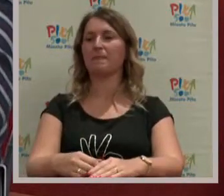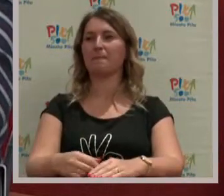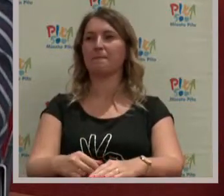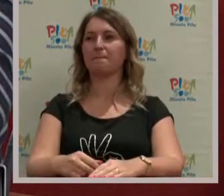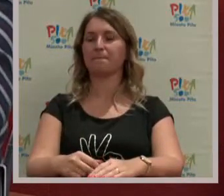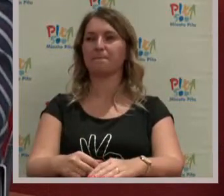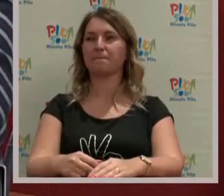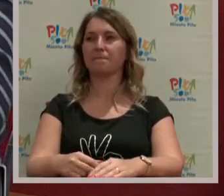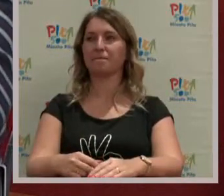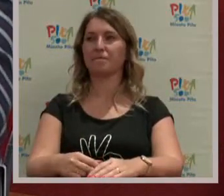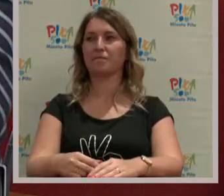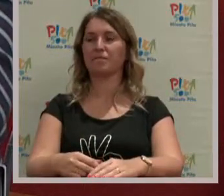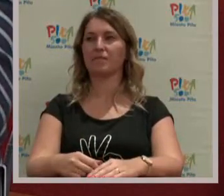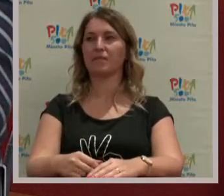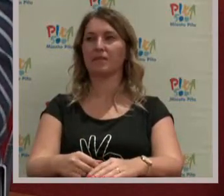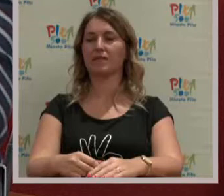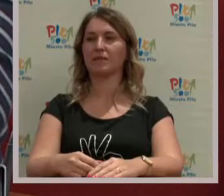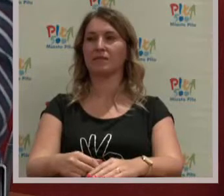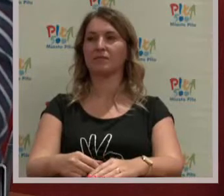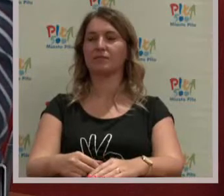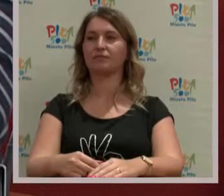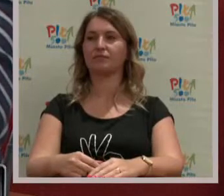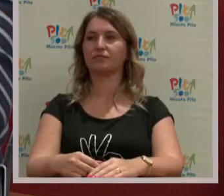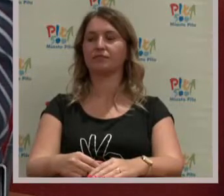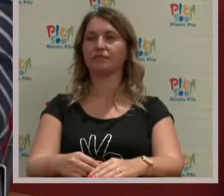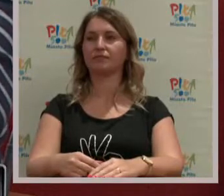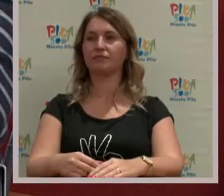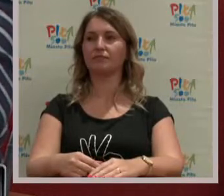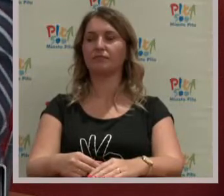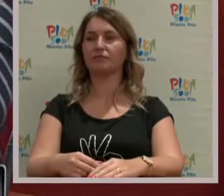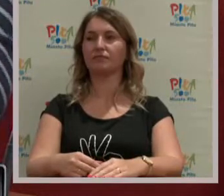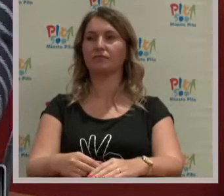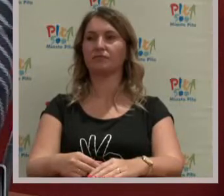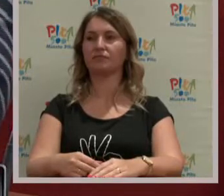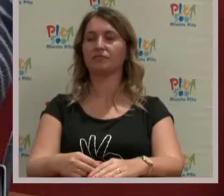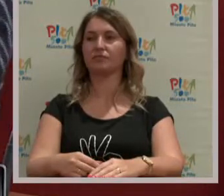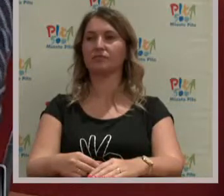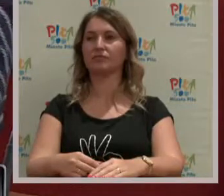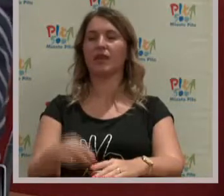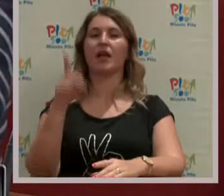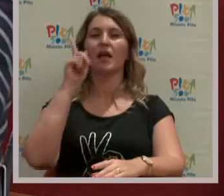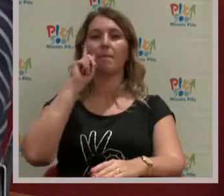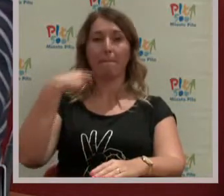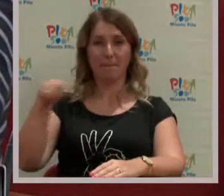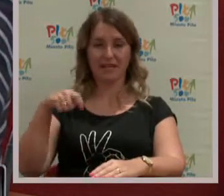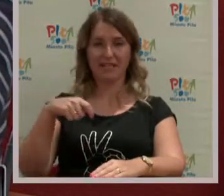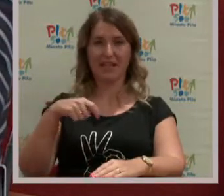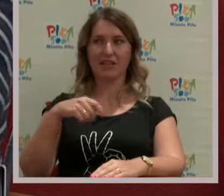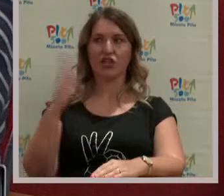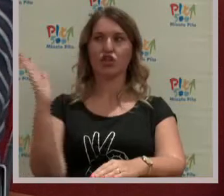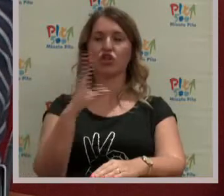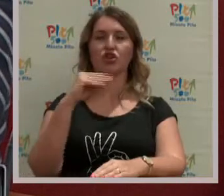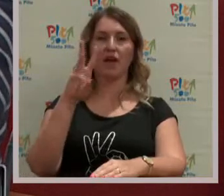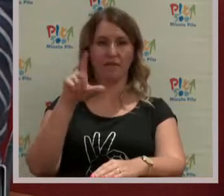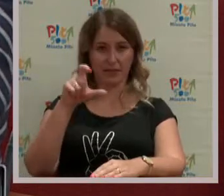sfinansowanie tego przedsięwzięcia dofinansowanie tego przedsięwzięcia Pan prezydent Krzysztof Szefc podpisał pismo do wicewojewody